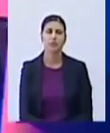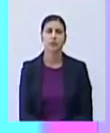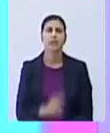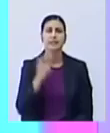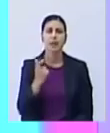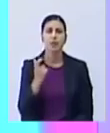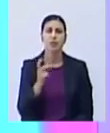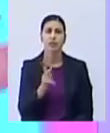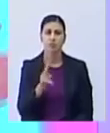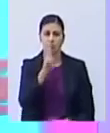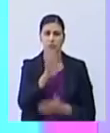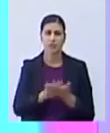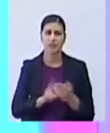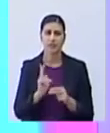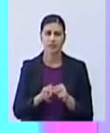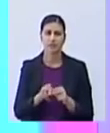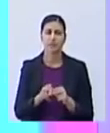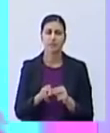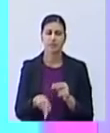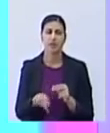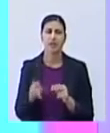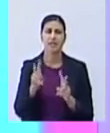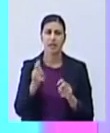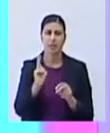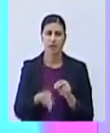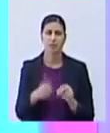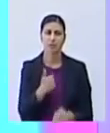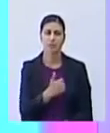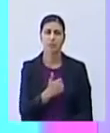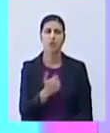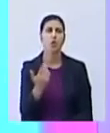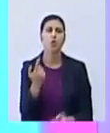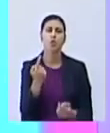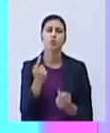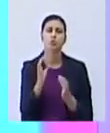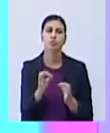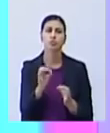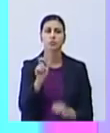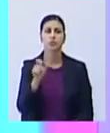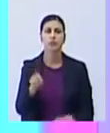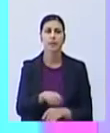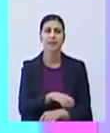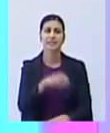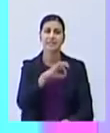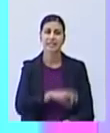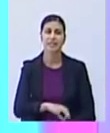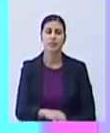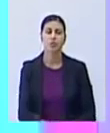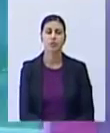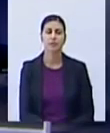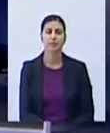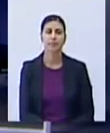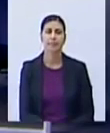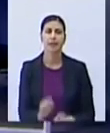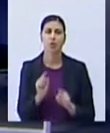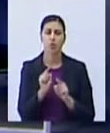კანდიდატებს გულისხმობთ, უკაცრავად გაგებარემ დავასრულოთ ეს თემა. დამოუკიდებელ კანდიდატებს გულისხმობთ, რომელიმე კონკრეტული პარტიის სასარგებლოდ გეკმაყურება.